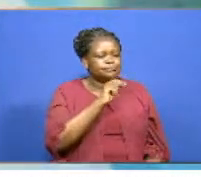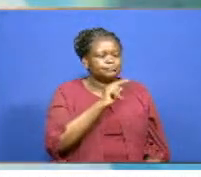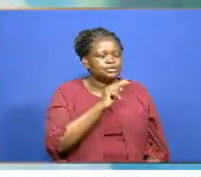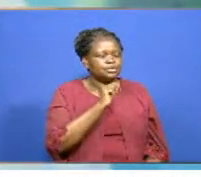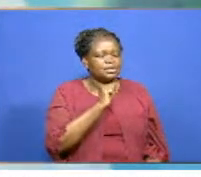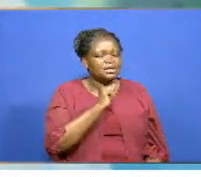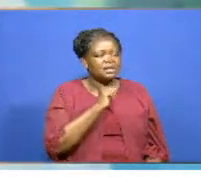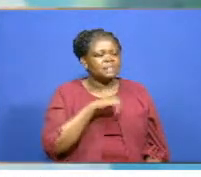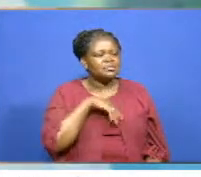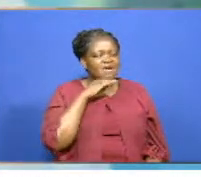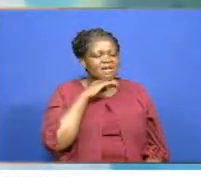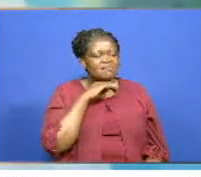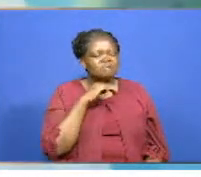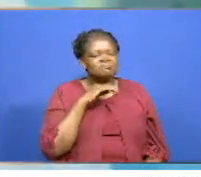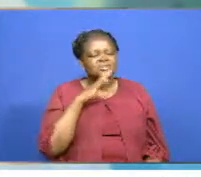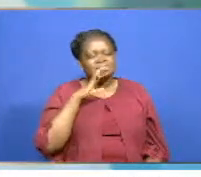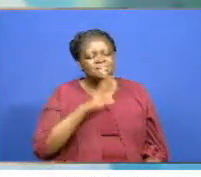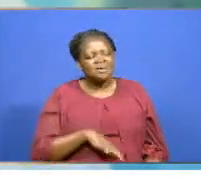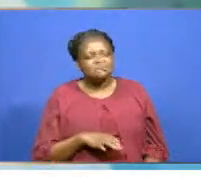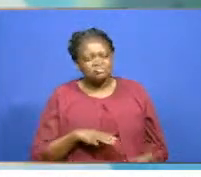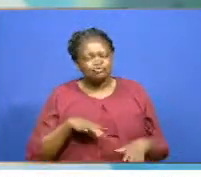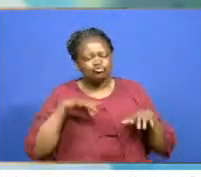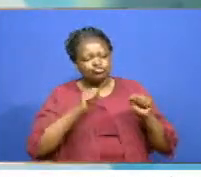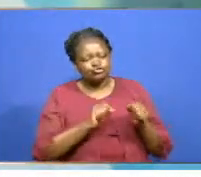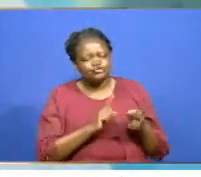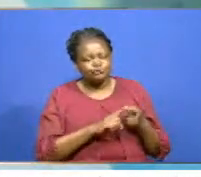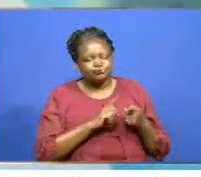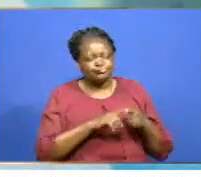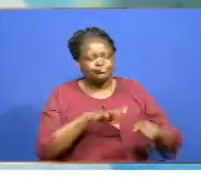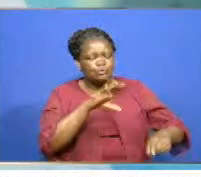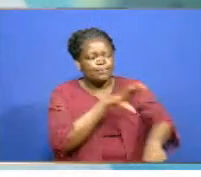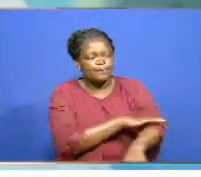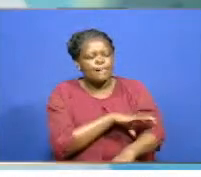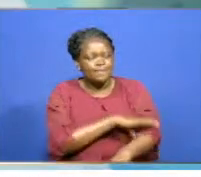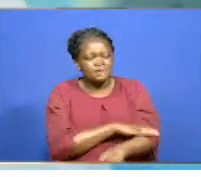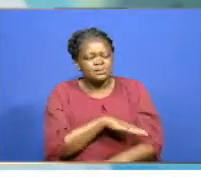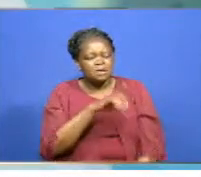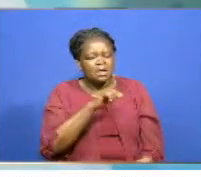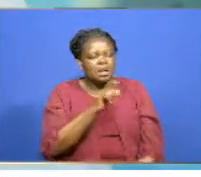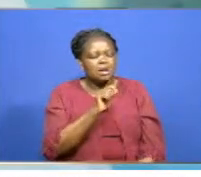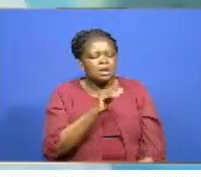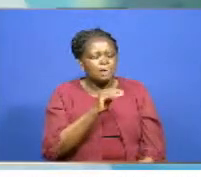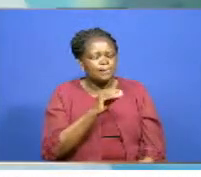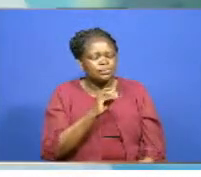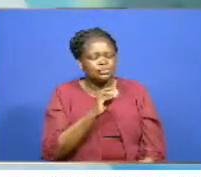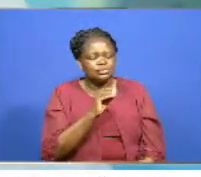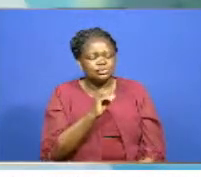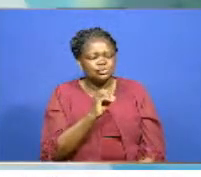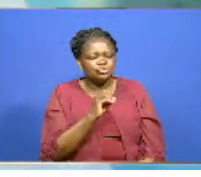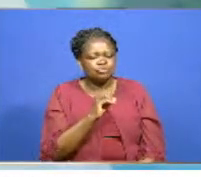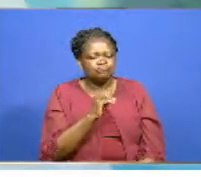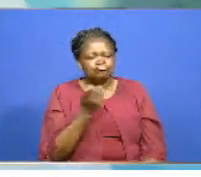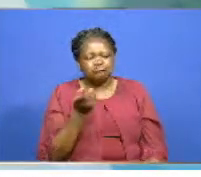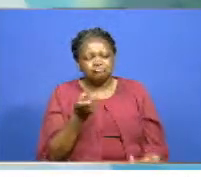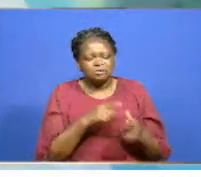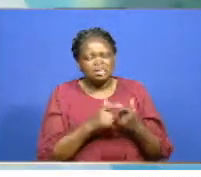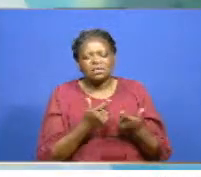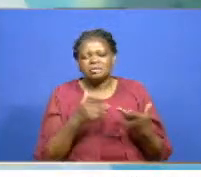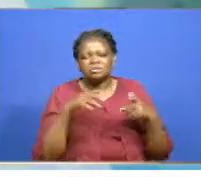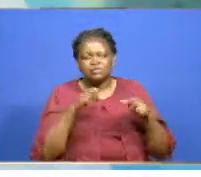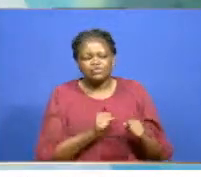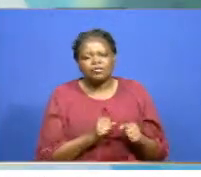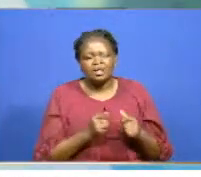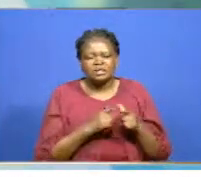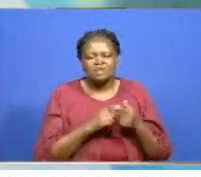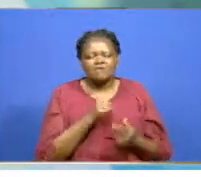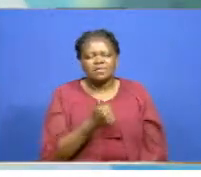Junior. Tukaona pia katika eneo la Bomet upande wa Laboso. Na sasa hivi katika eneo hili la Matungu ni kwamba kunaye